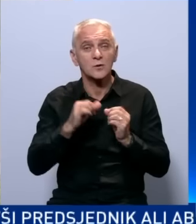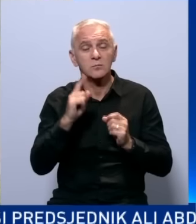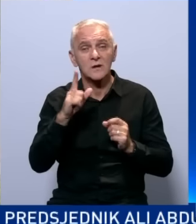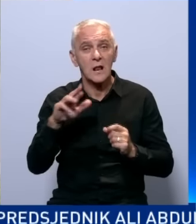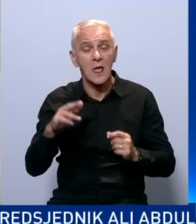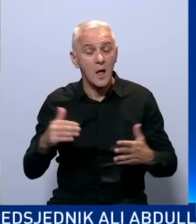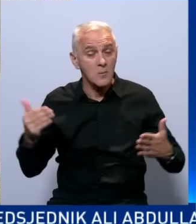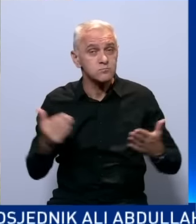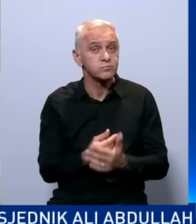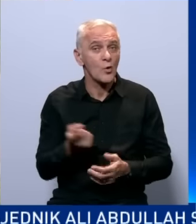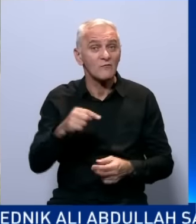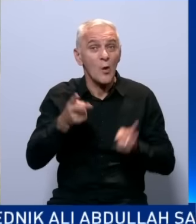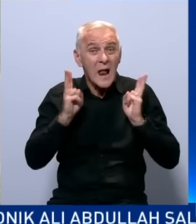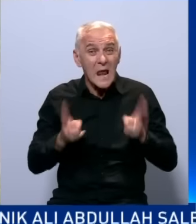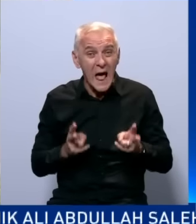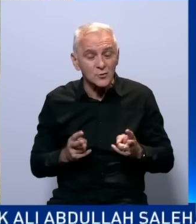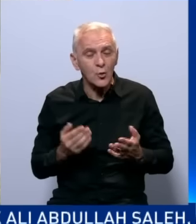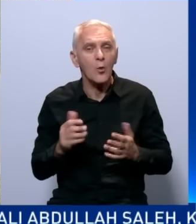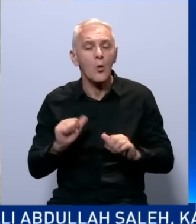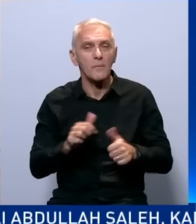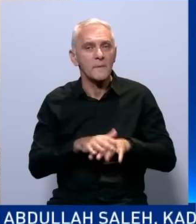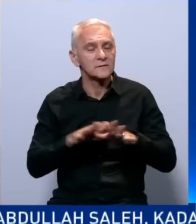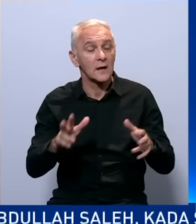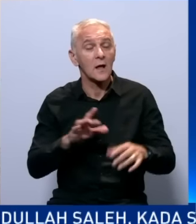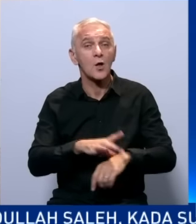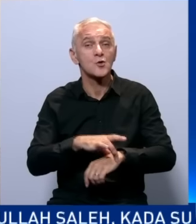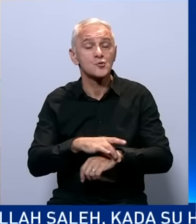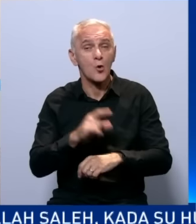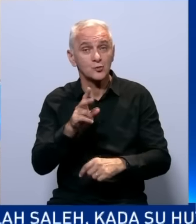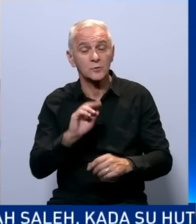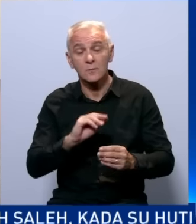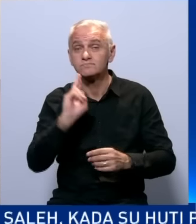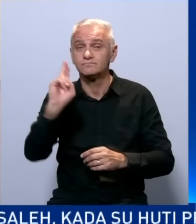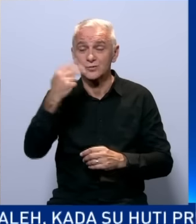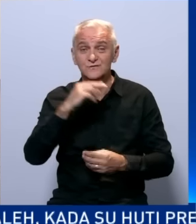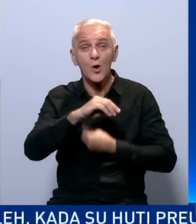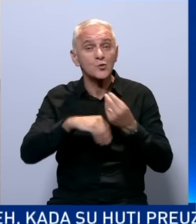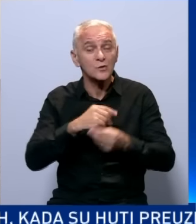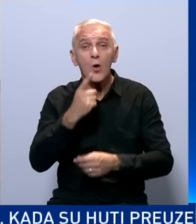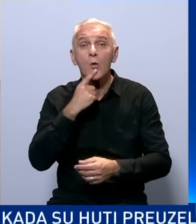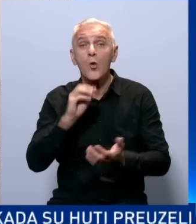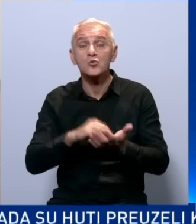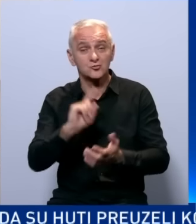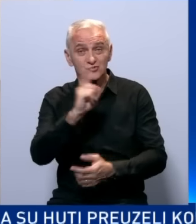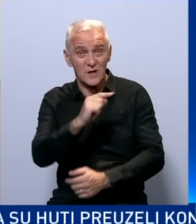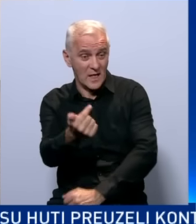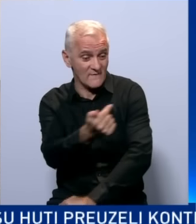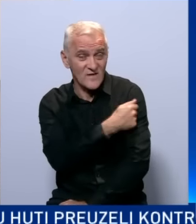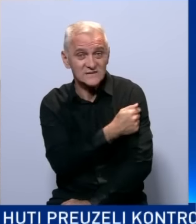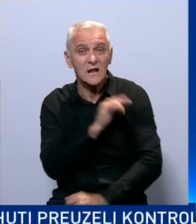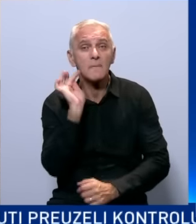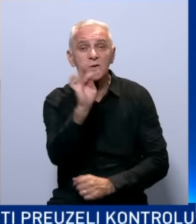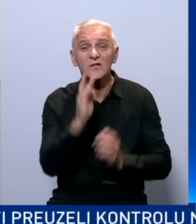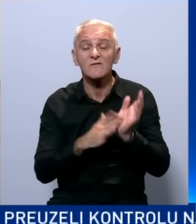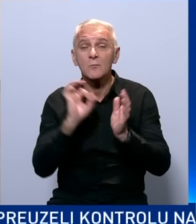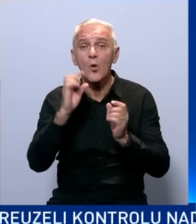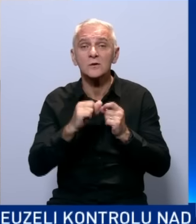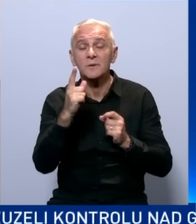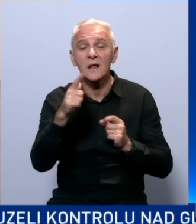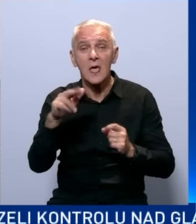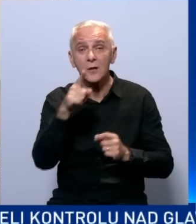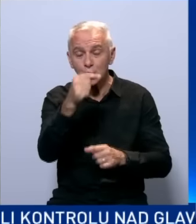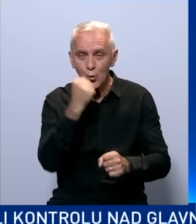ponovo dolaskom hladnih dana. Ljekari pozivaju roditelje čija djeca još nisu vakcinisana protiv ove bolesti da to što